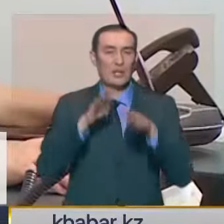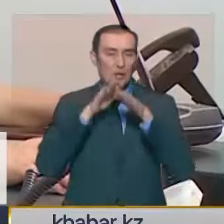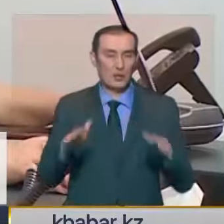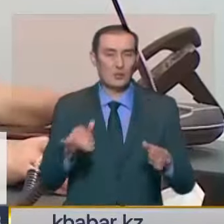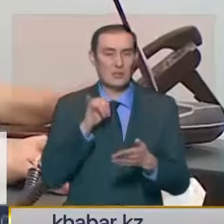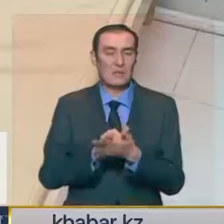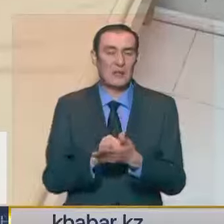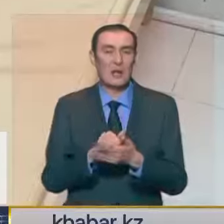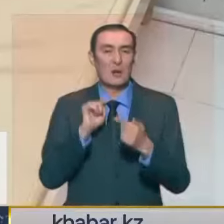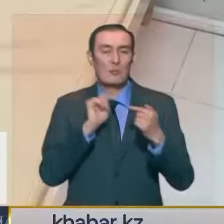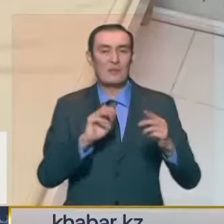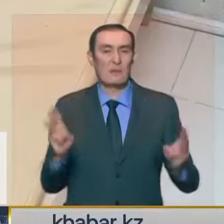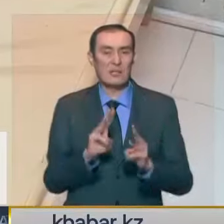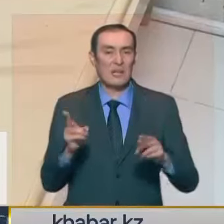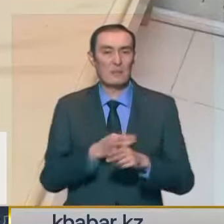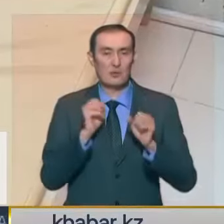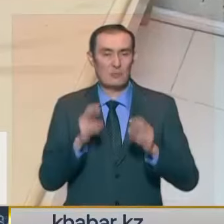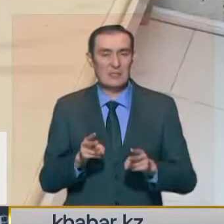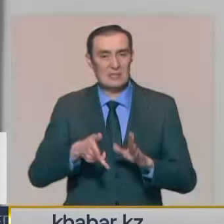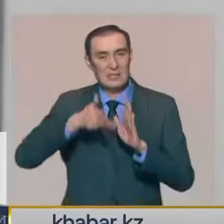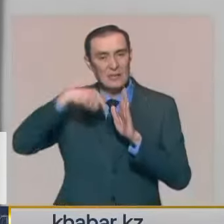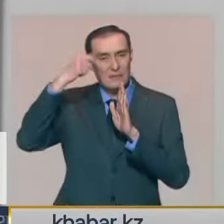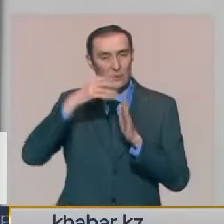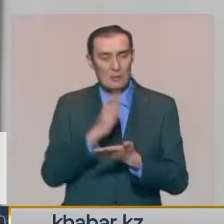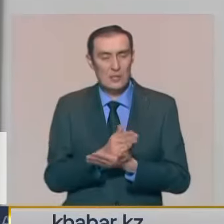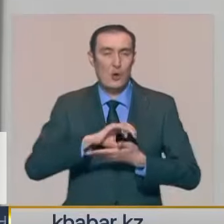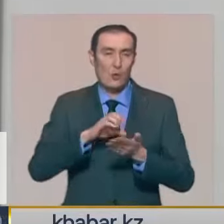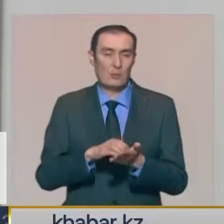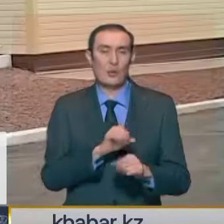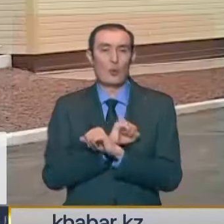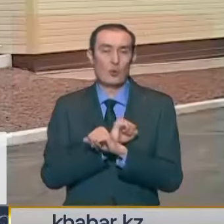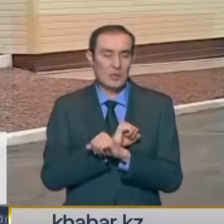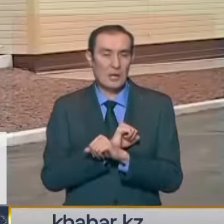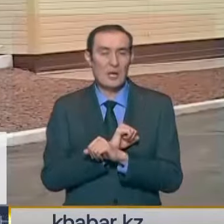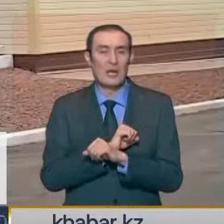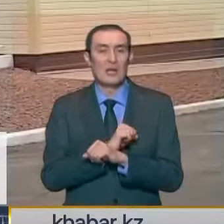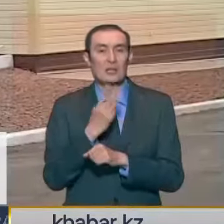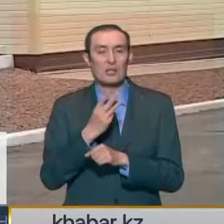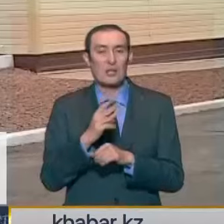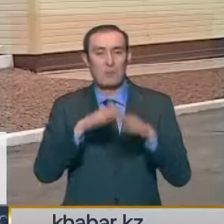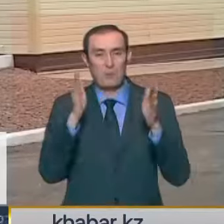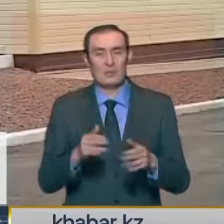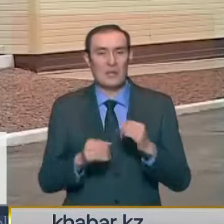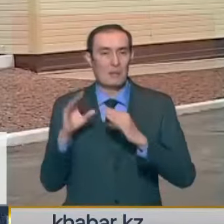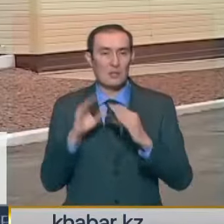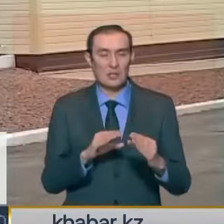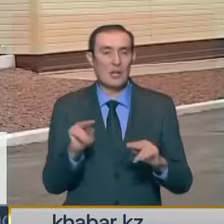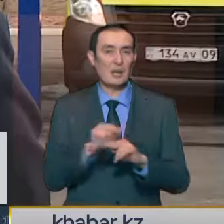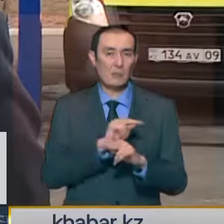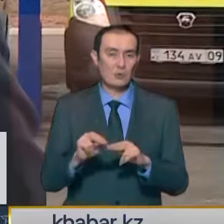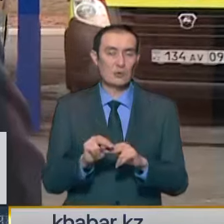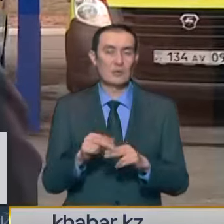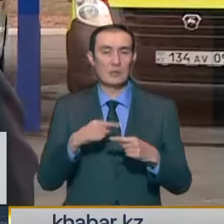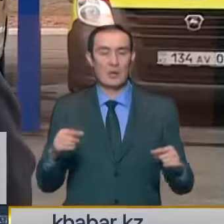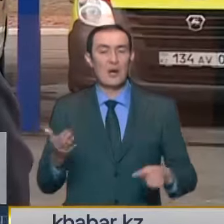установили систему противопожарной безопасности и видеонаблюдения есть комнаты отдыха три бокса для машин моечный стояночный и ремонтный